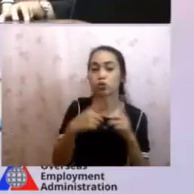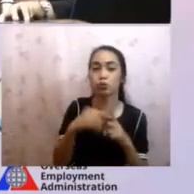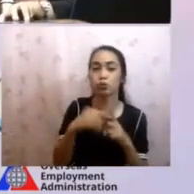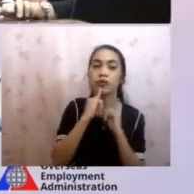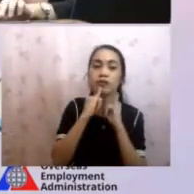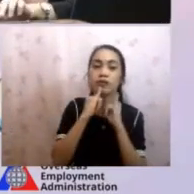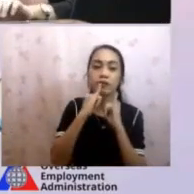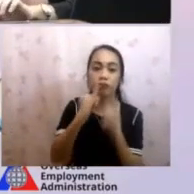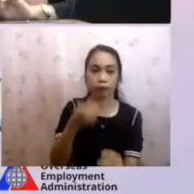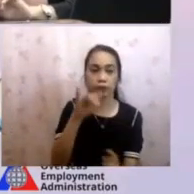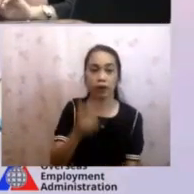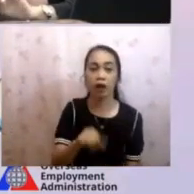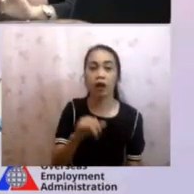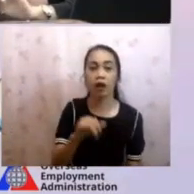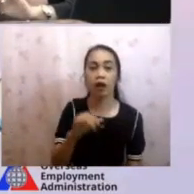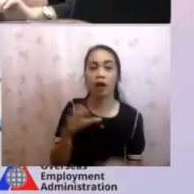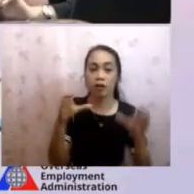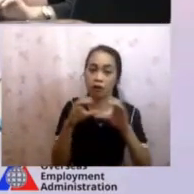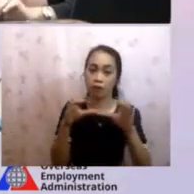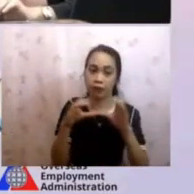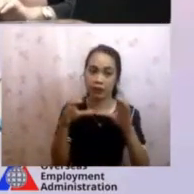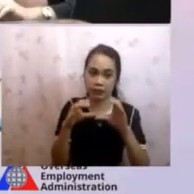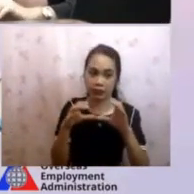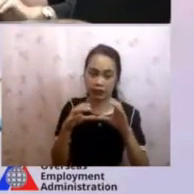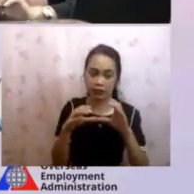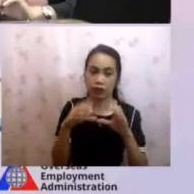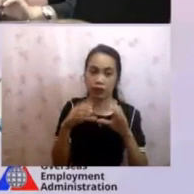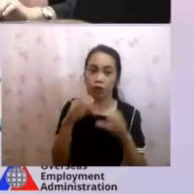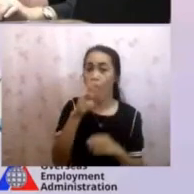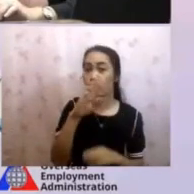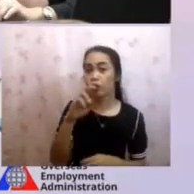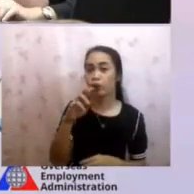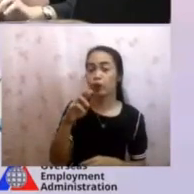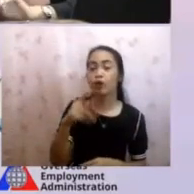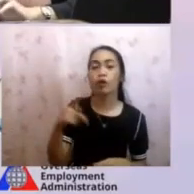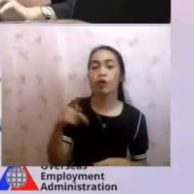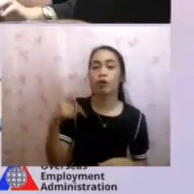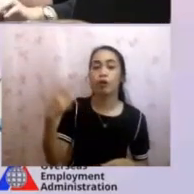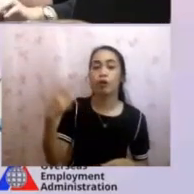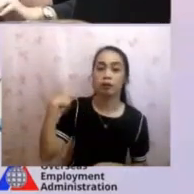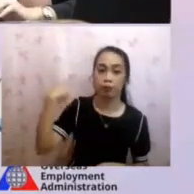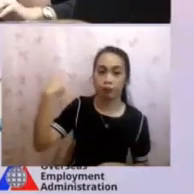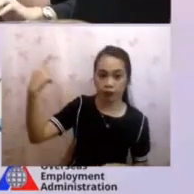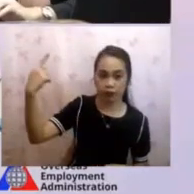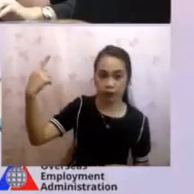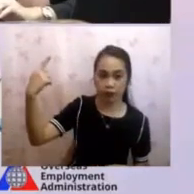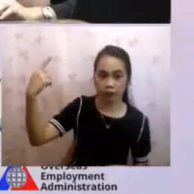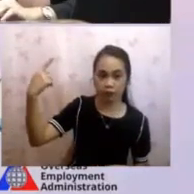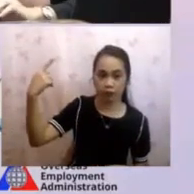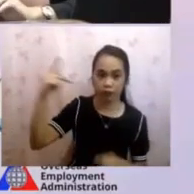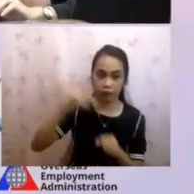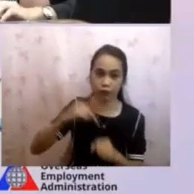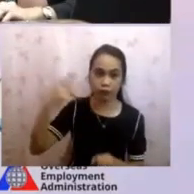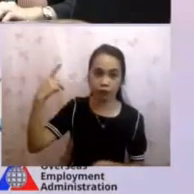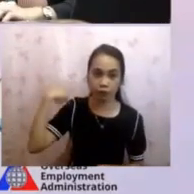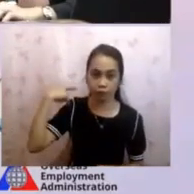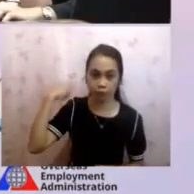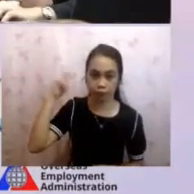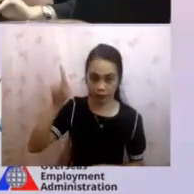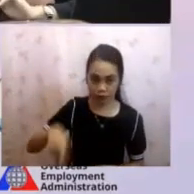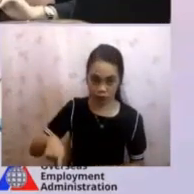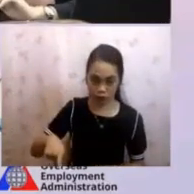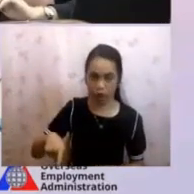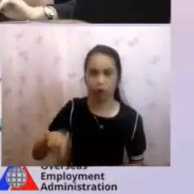pag-schedule nila nimo sa una, wala naman ganito nga. So, nakadamage na siya sa imuhang reputation. And of course,